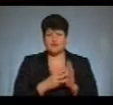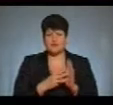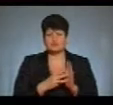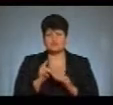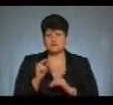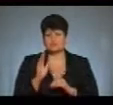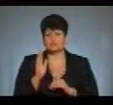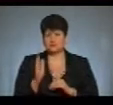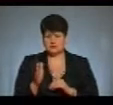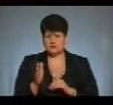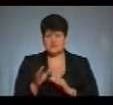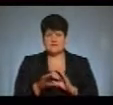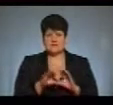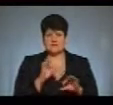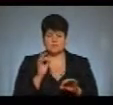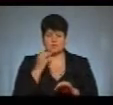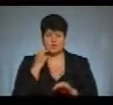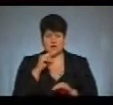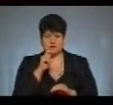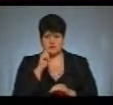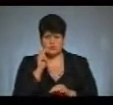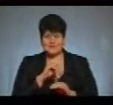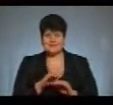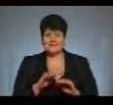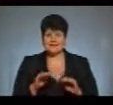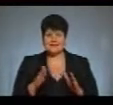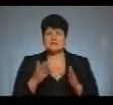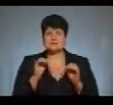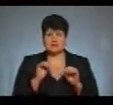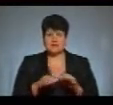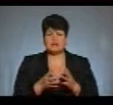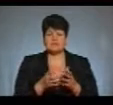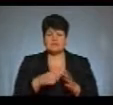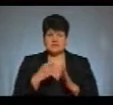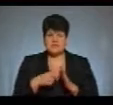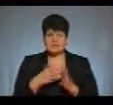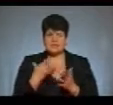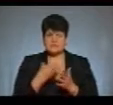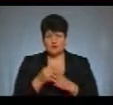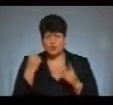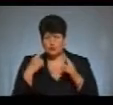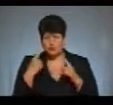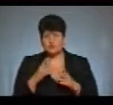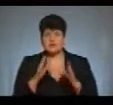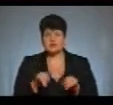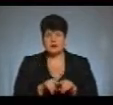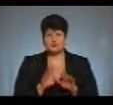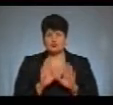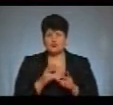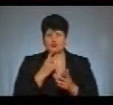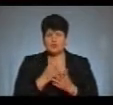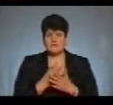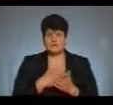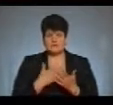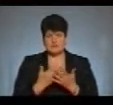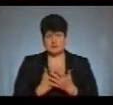числа буде відібрано найкращих в Україні дітей, які змогли зняти свої мультики, а також фільми, які будуть також показані в нас в